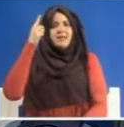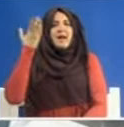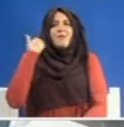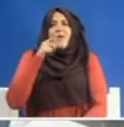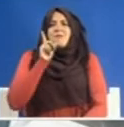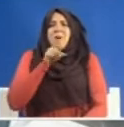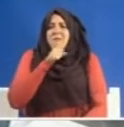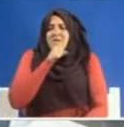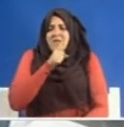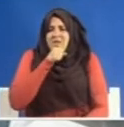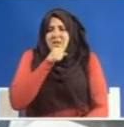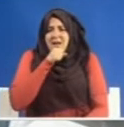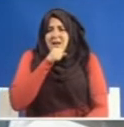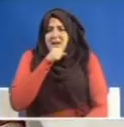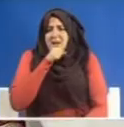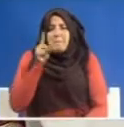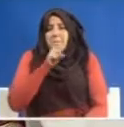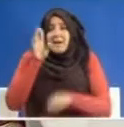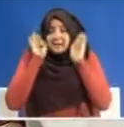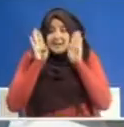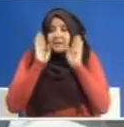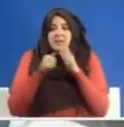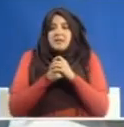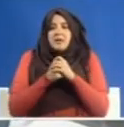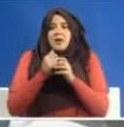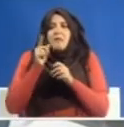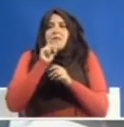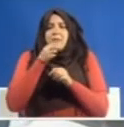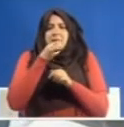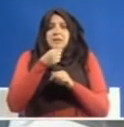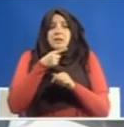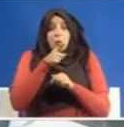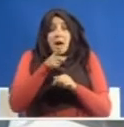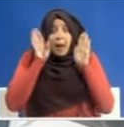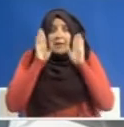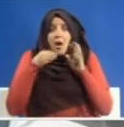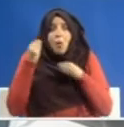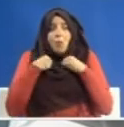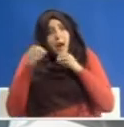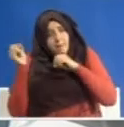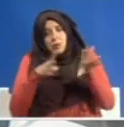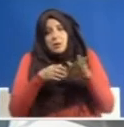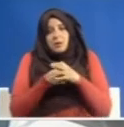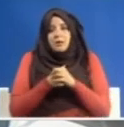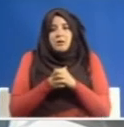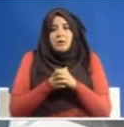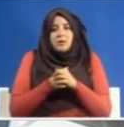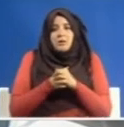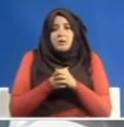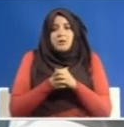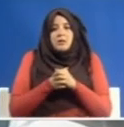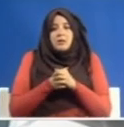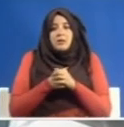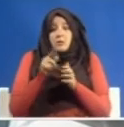يصليش، هذاك النهار قالت له شوف يا تصلي يا نخليك. وسبحان ربي يعلم